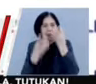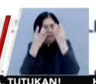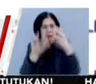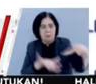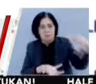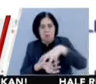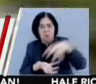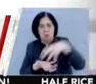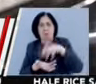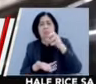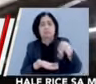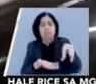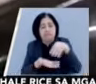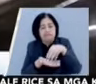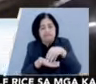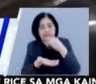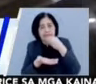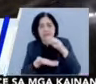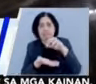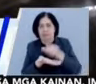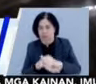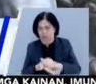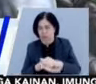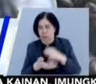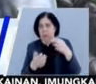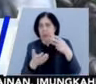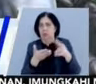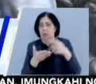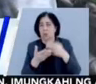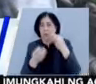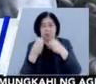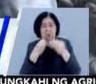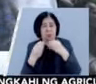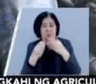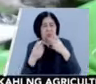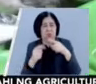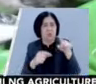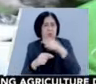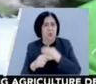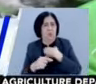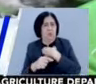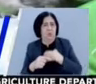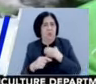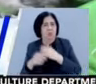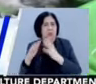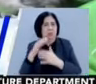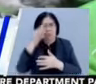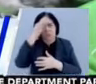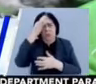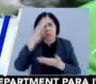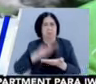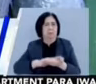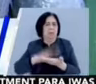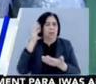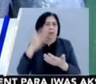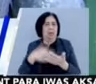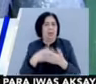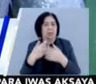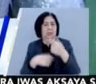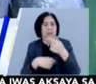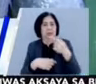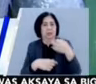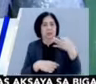tayo ng pakonti-konti. Habang may nasasayang na pagkain, umaaray naman ang mga consumer sa mataas pa ring presyo ng galunggong kahit